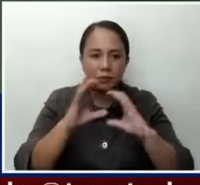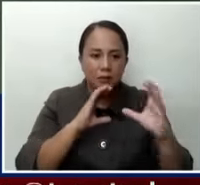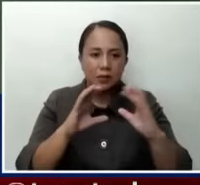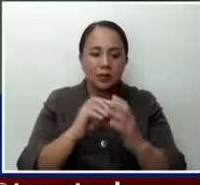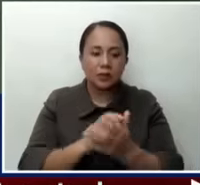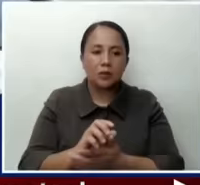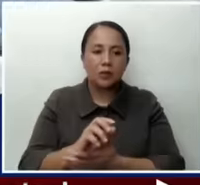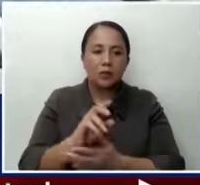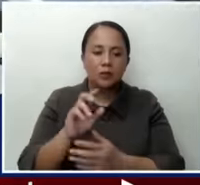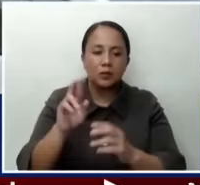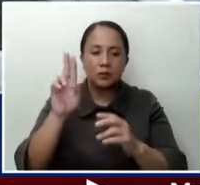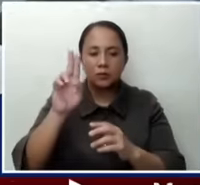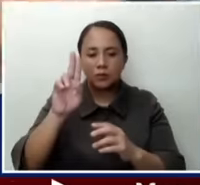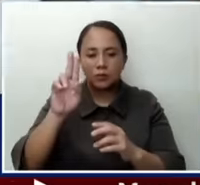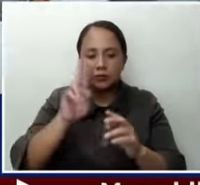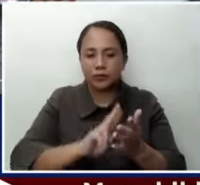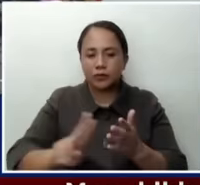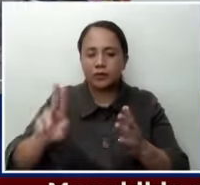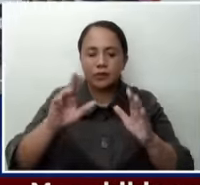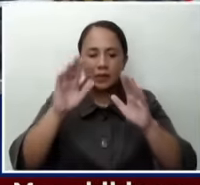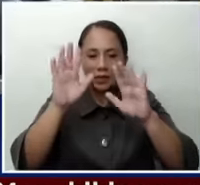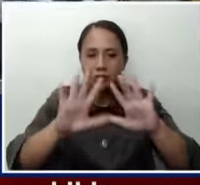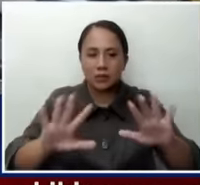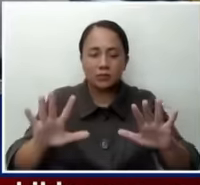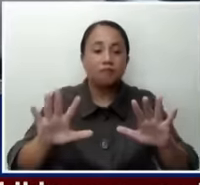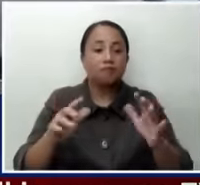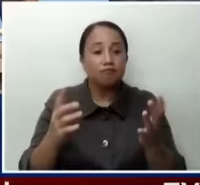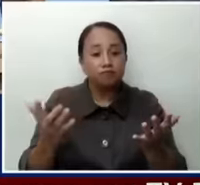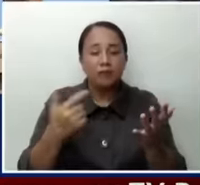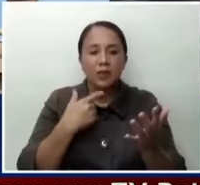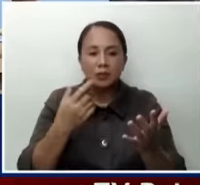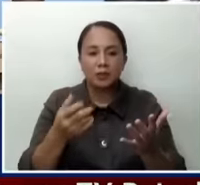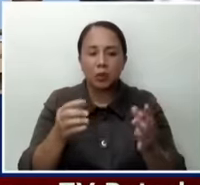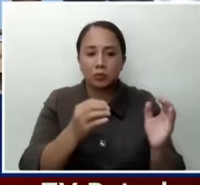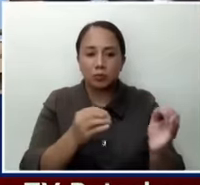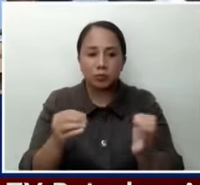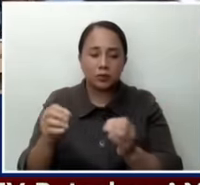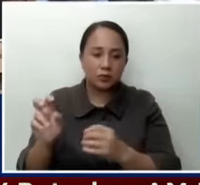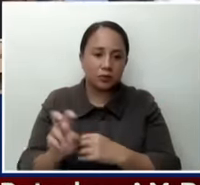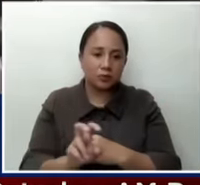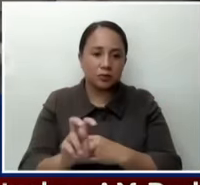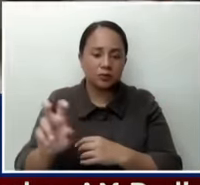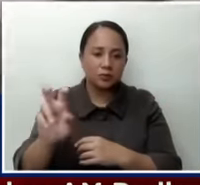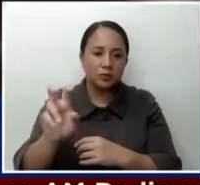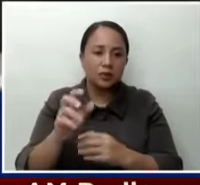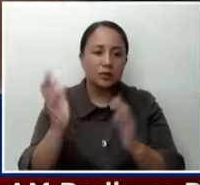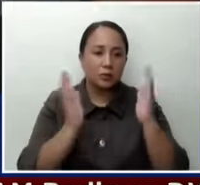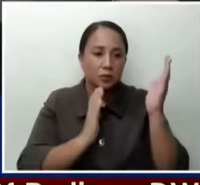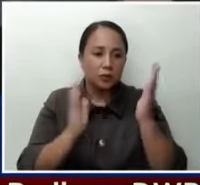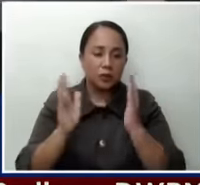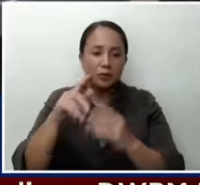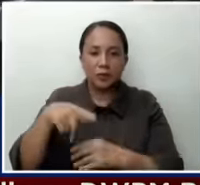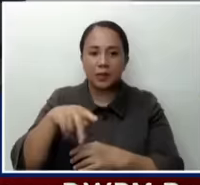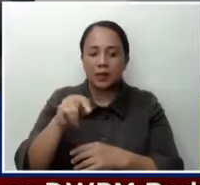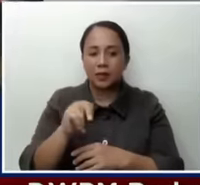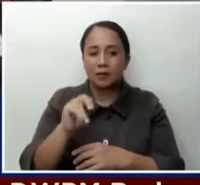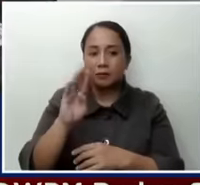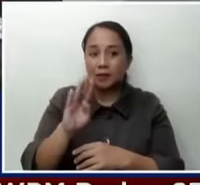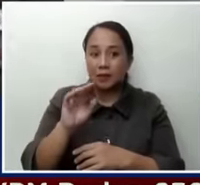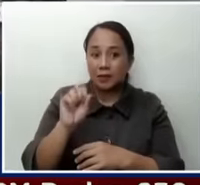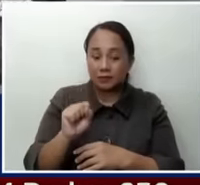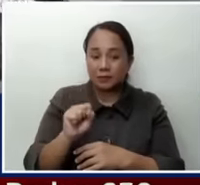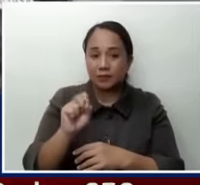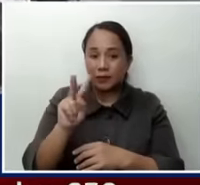of Asia and the Pacific, base pa lang sa operasyon ng isang Transportation Network Vehicle Service o TNVS sa Pilipinas,